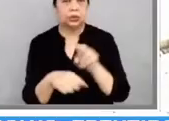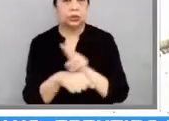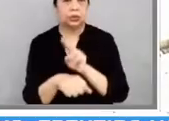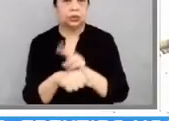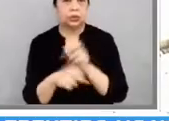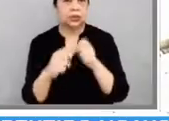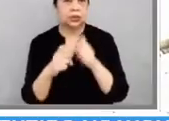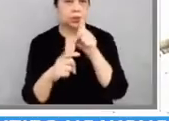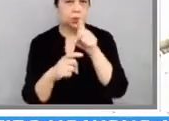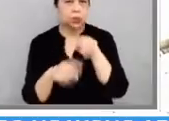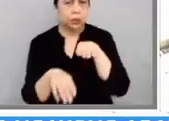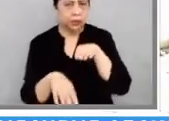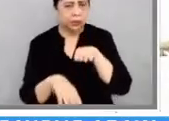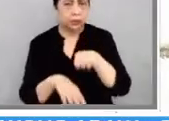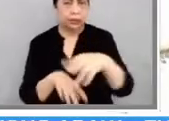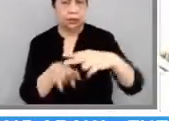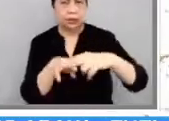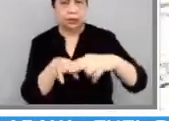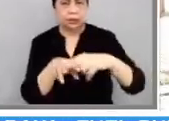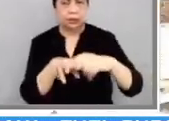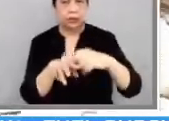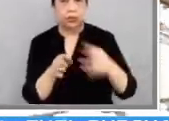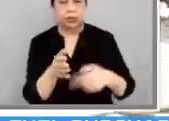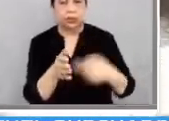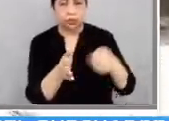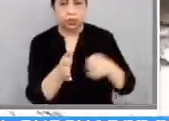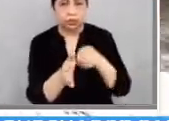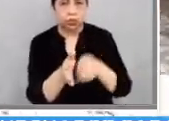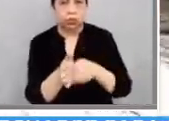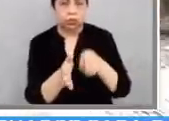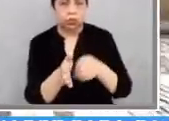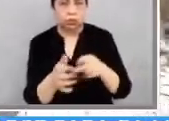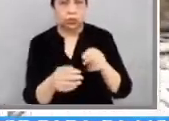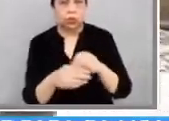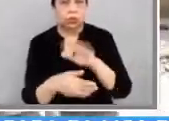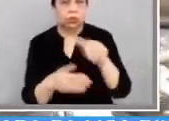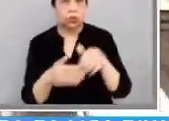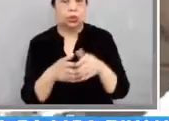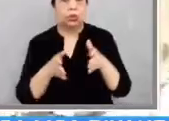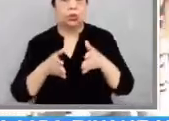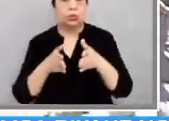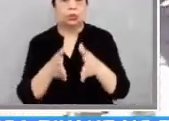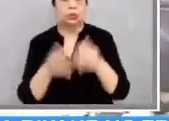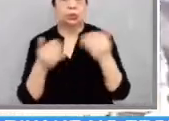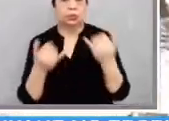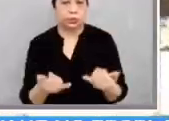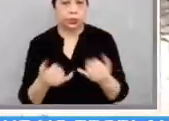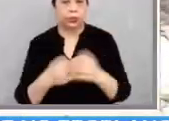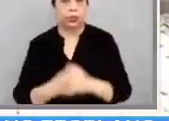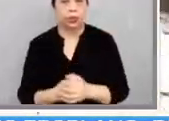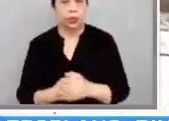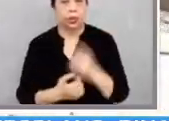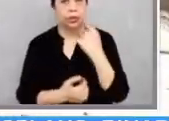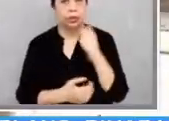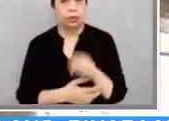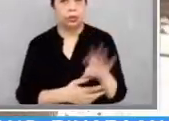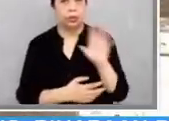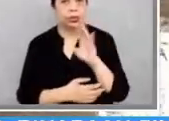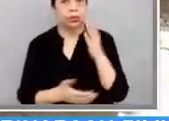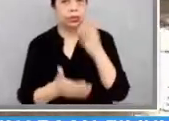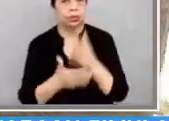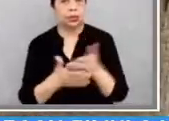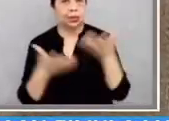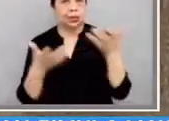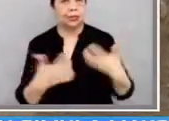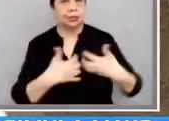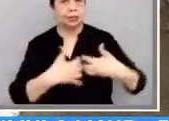rail track para makapag-operate na ang mga tren sa buong ruta ngayong araw. Kaninang umaga, dumating ang heavy equipment na